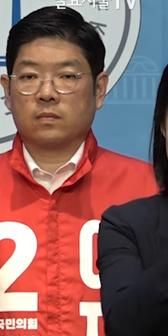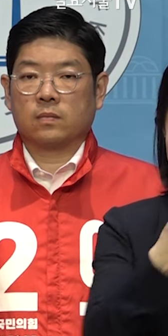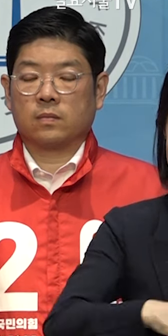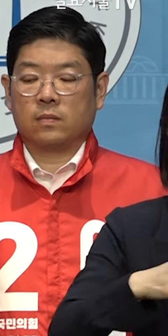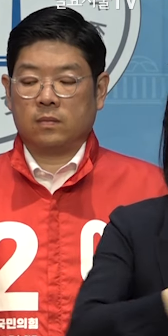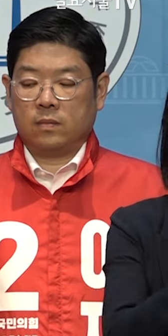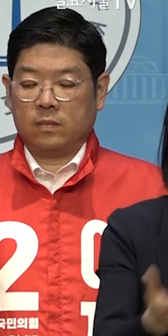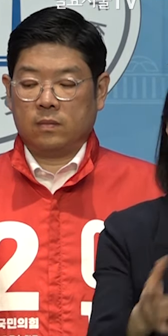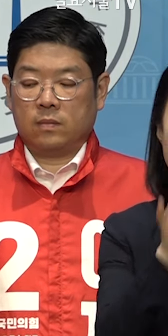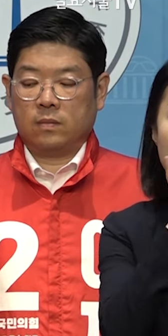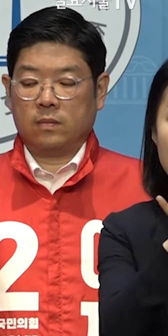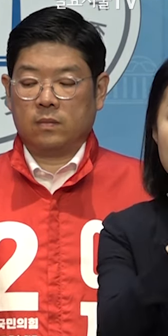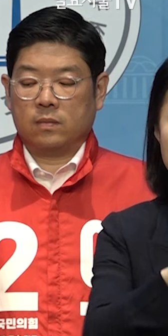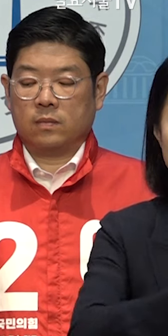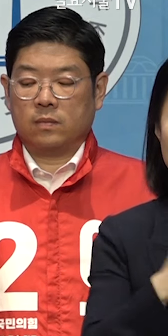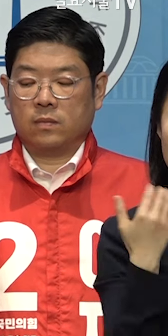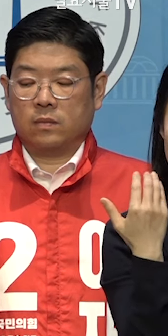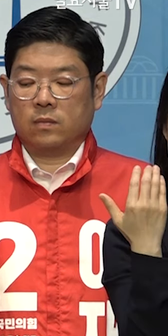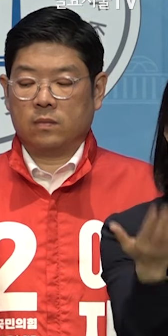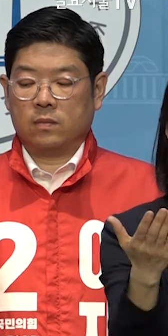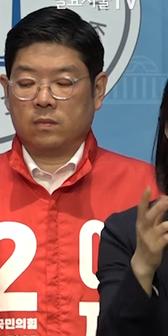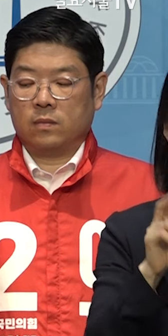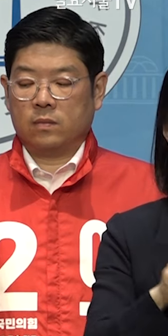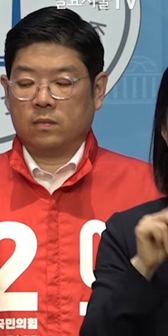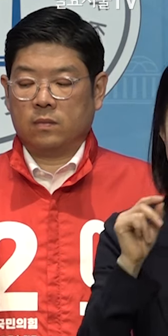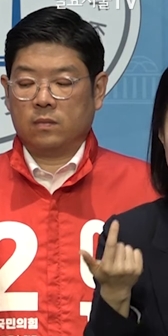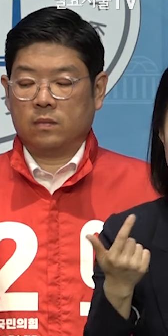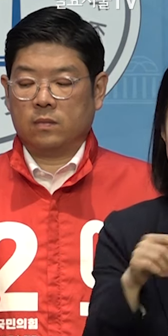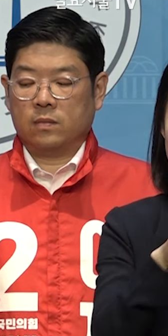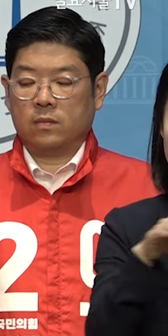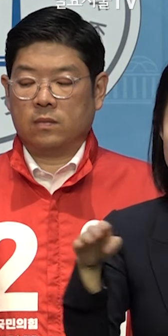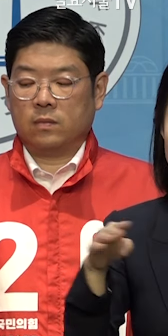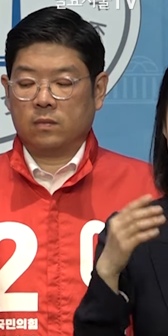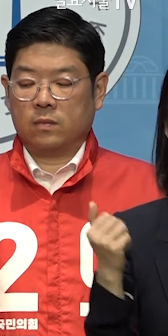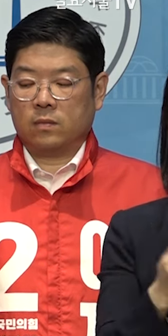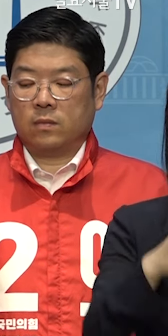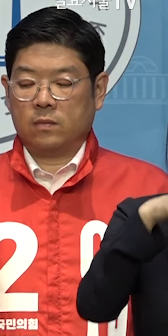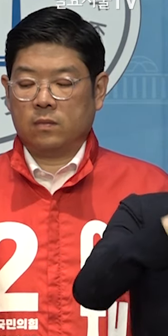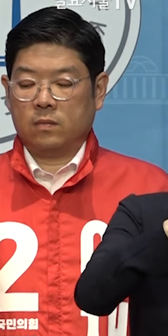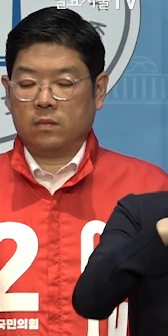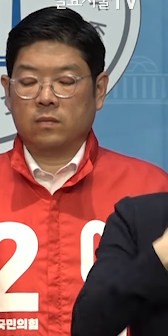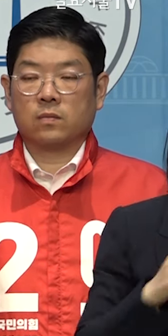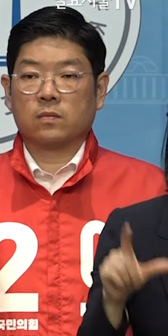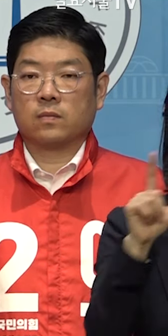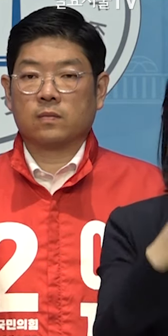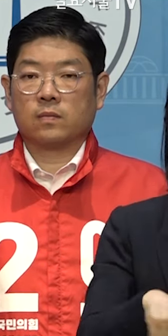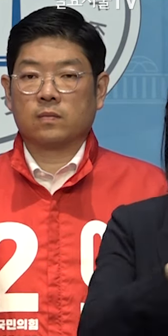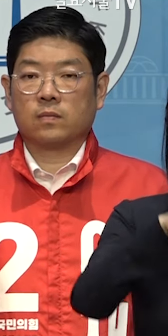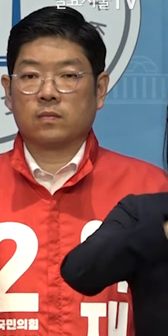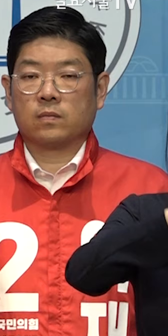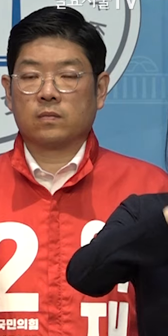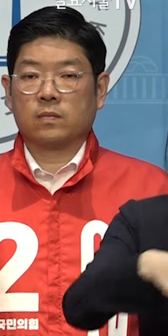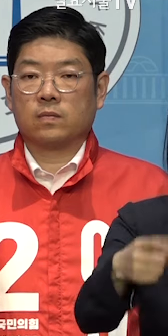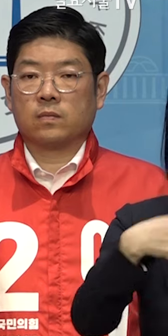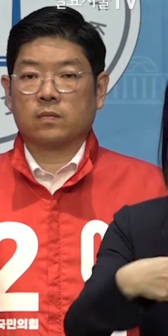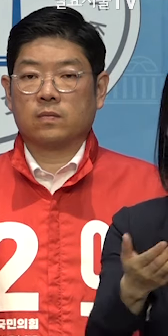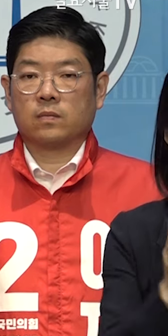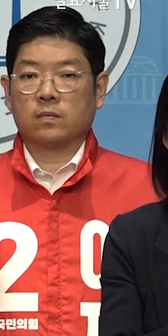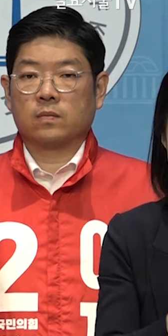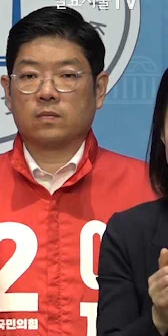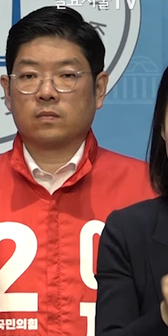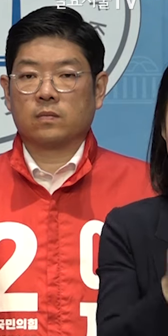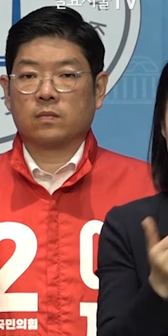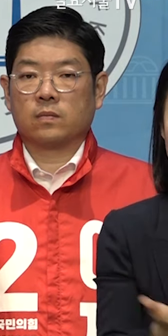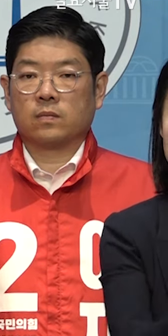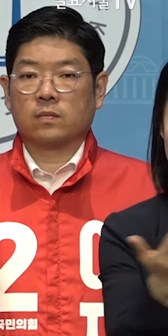없습니다 심판 선거 아닌 균형 있는 국회 만드는 선거 내 삶을 위한 선거가 돼야 됩니다 존경하는 국민